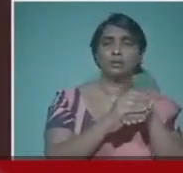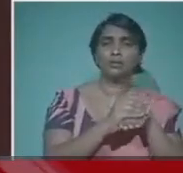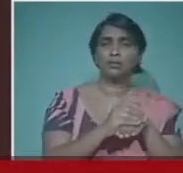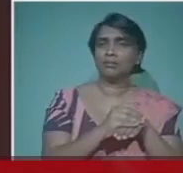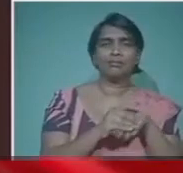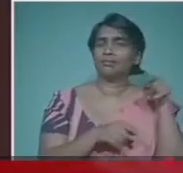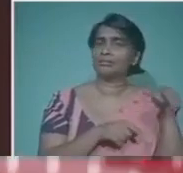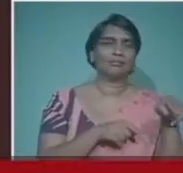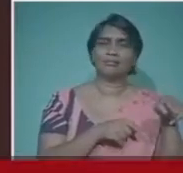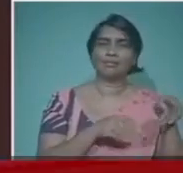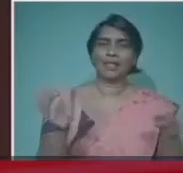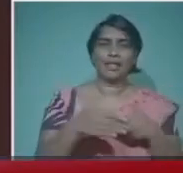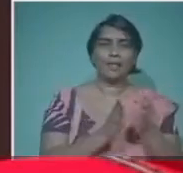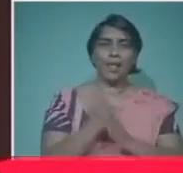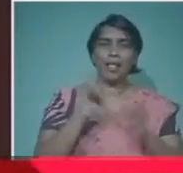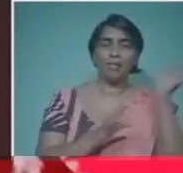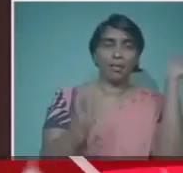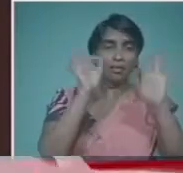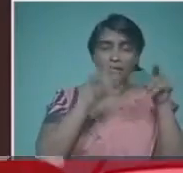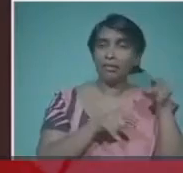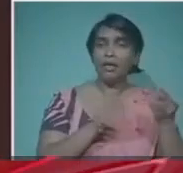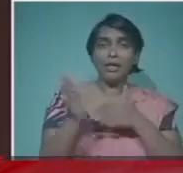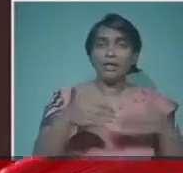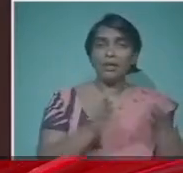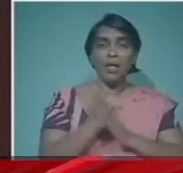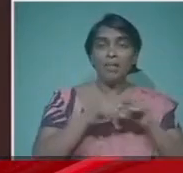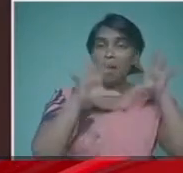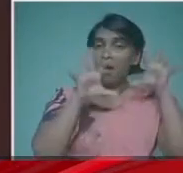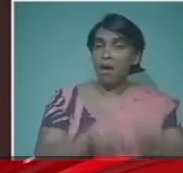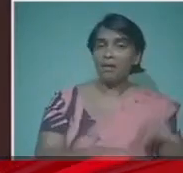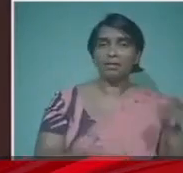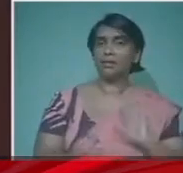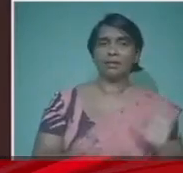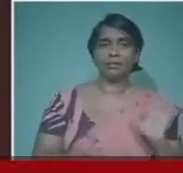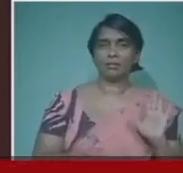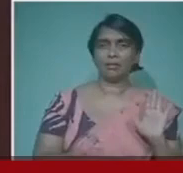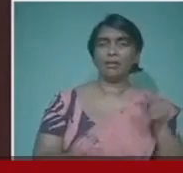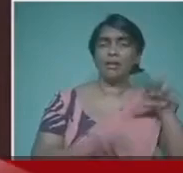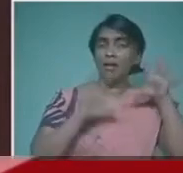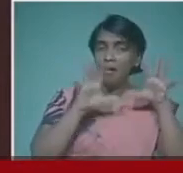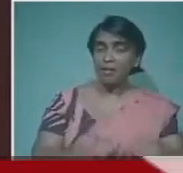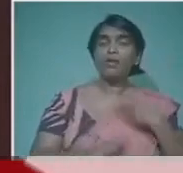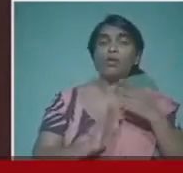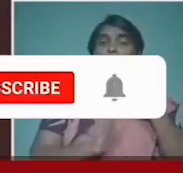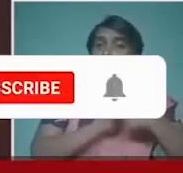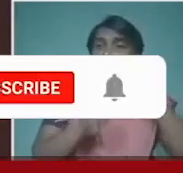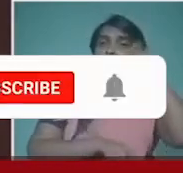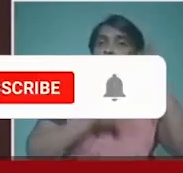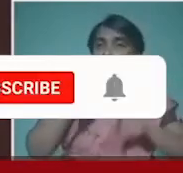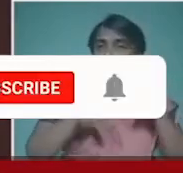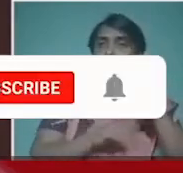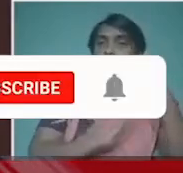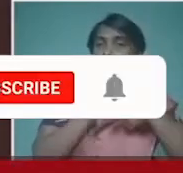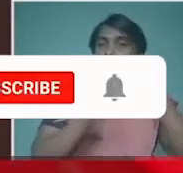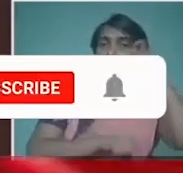ඒවා ඒවට කැබිනට් අමාත්‍යවරු පත් වුණා කියලා කැබිනට් අමාත්‍යවරුන්ට ඒවා අයිති නැහැ. ඒවා අයිති මේ රටේ ජනතාවට. මේ